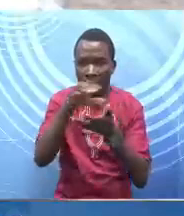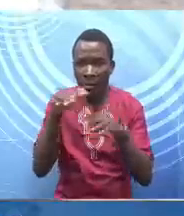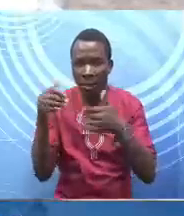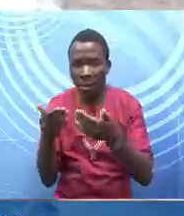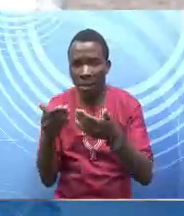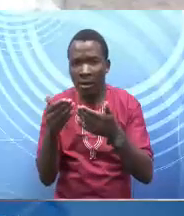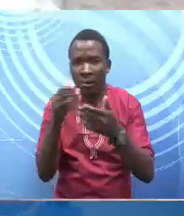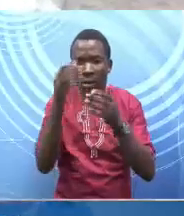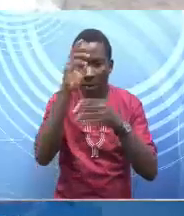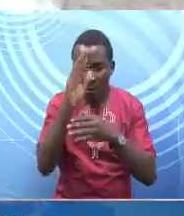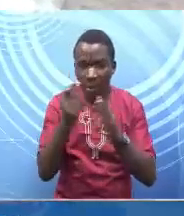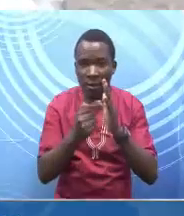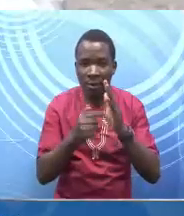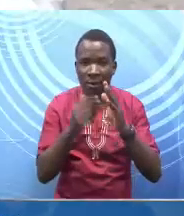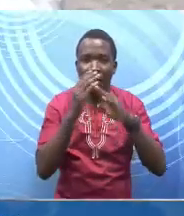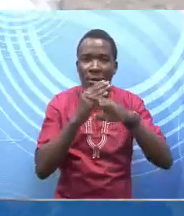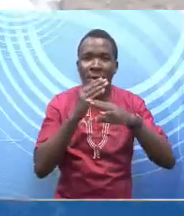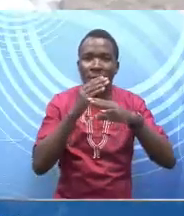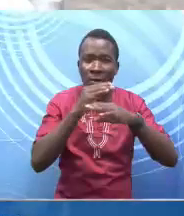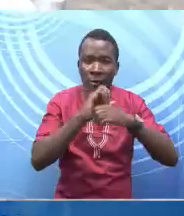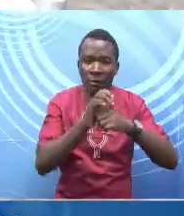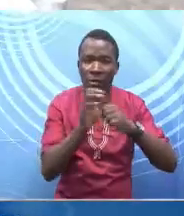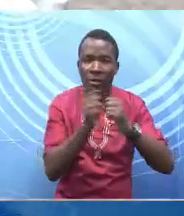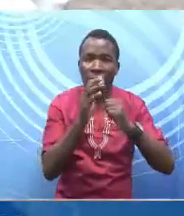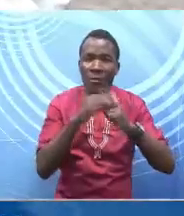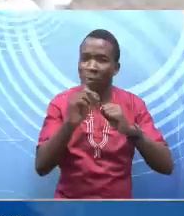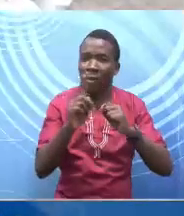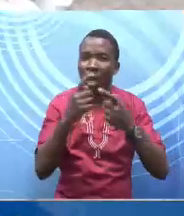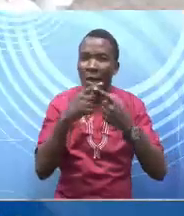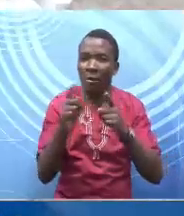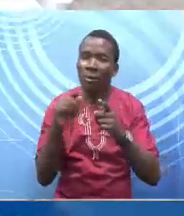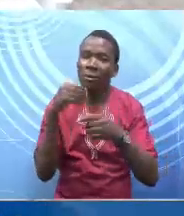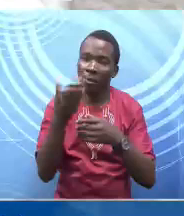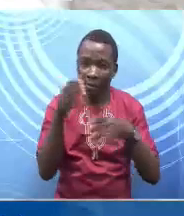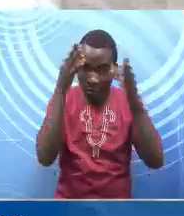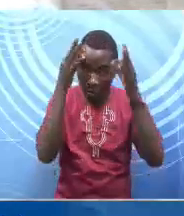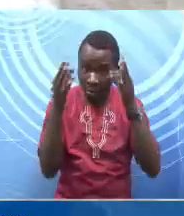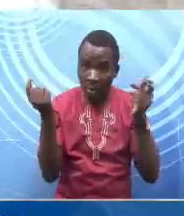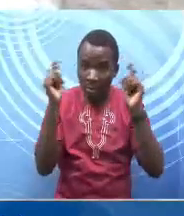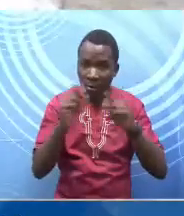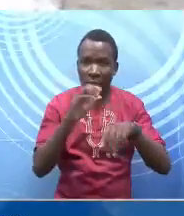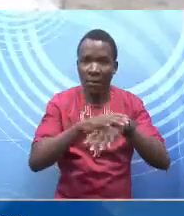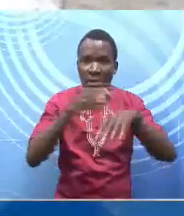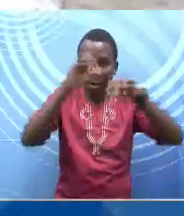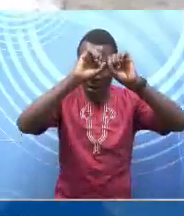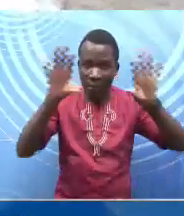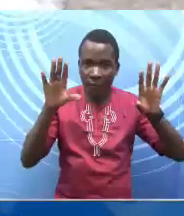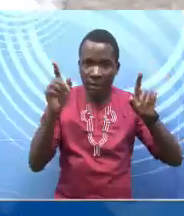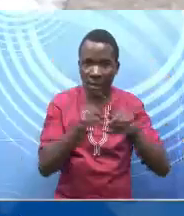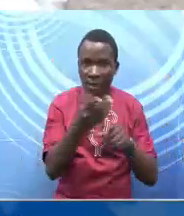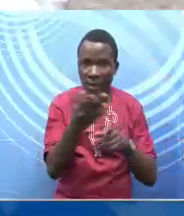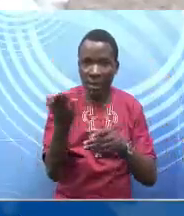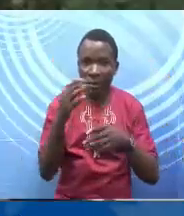ugasanga ntitubahirije amabwiriza yo kwirinda COVID. Twebwe rero tuza kubifata ku manywa dore ko naha tubifatira nako ni mu mudugudu wacu